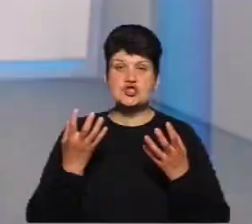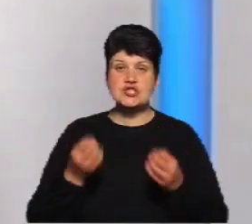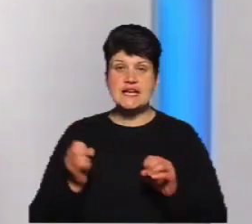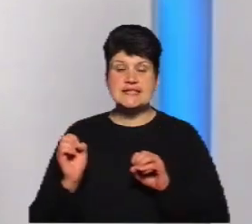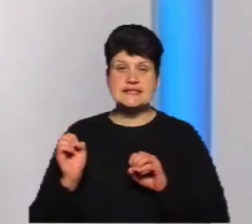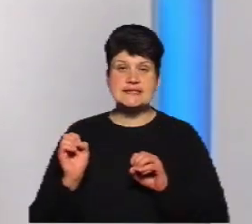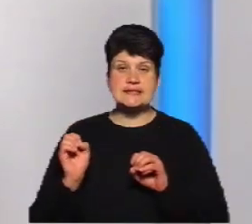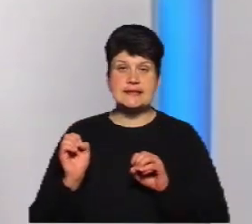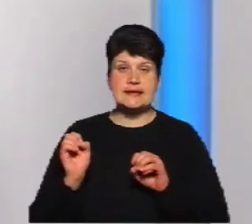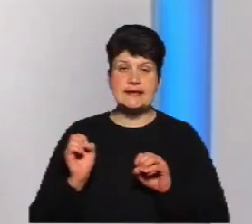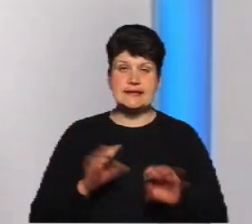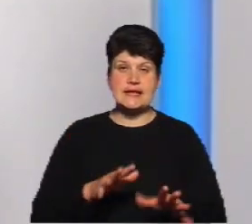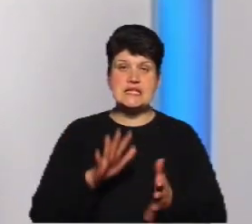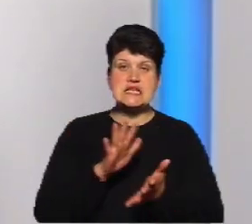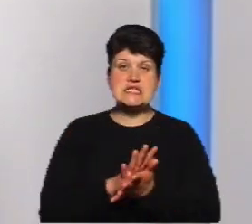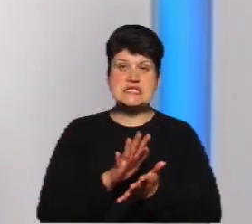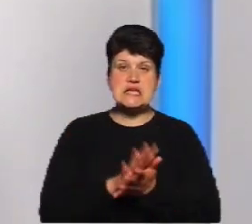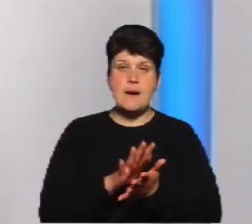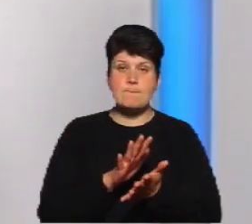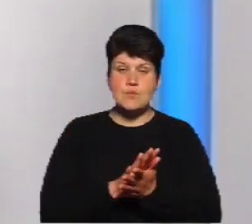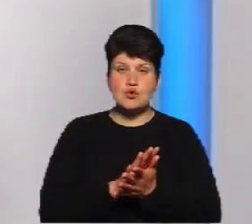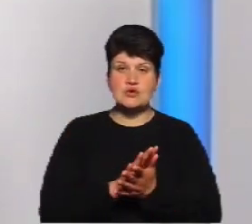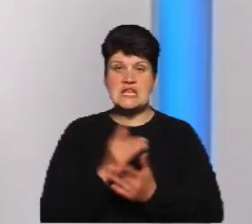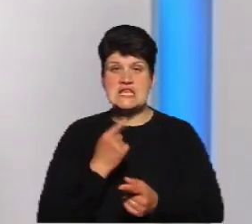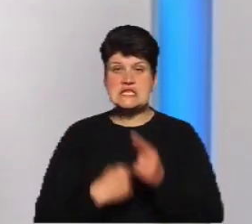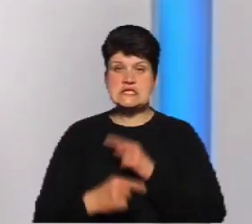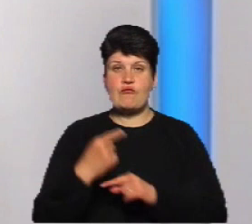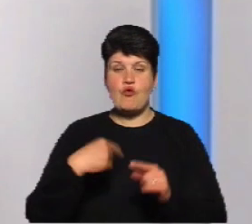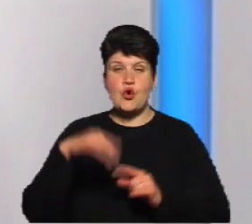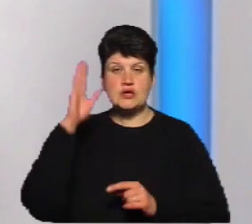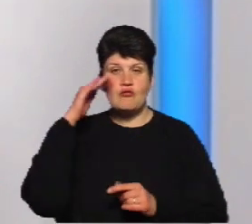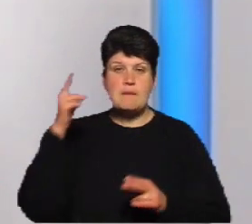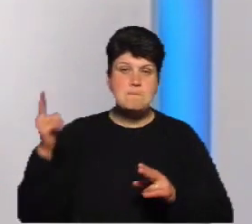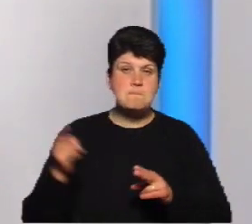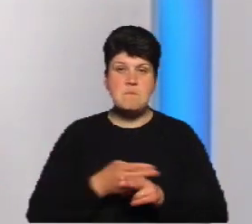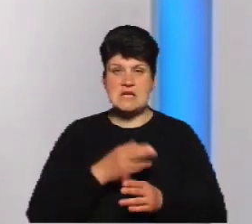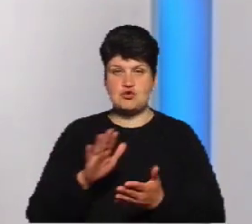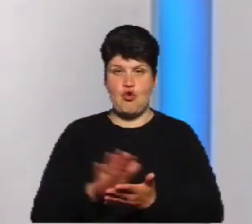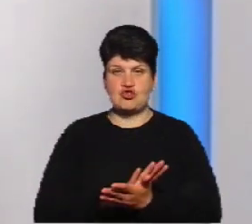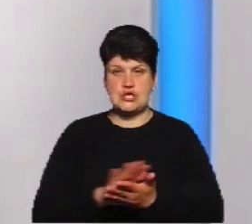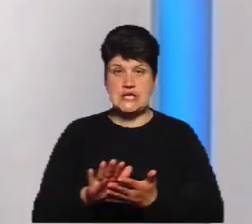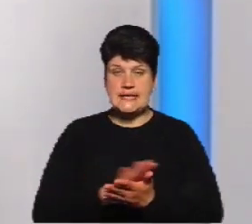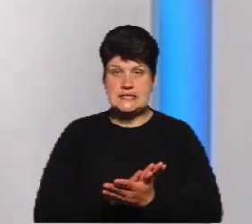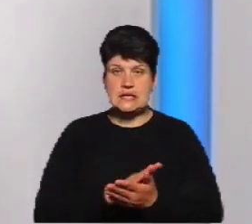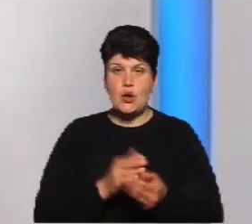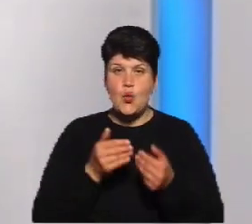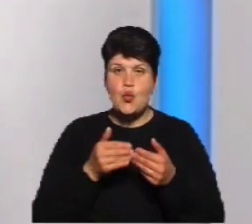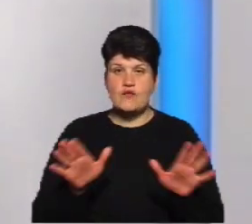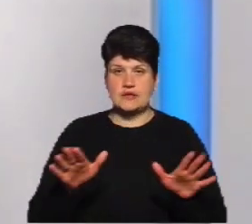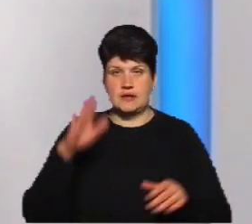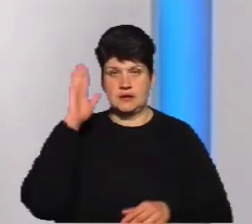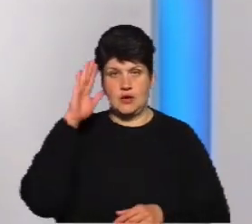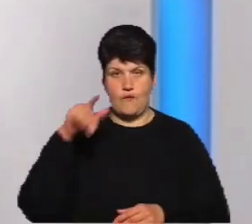багато забруднених зворотних вод без очистки у відкритій води. І це